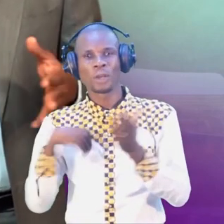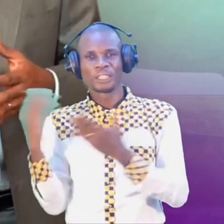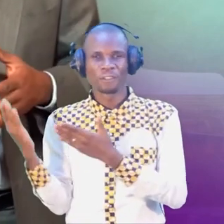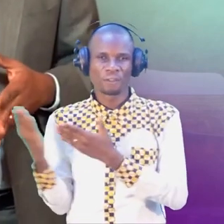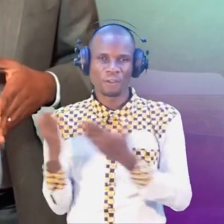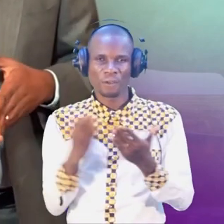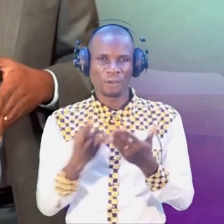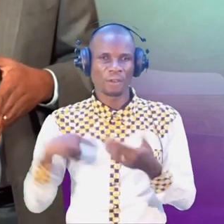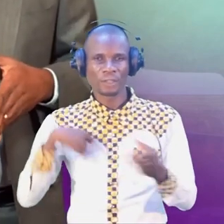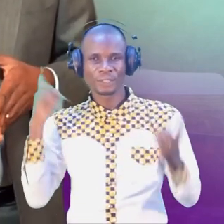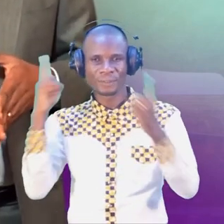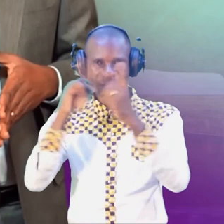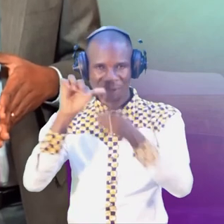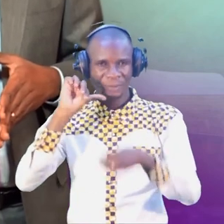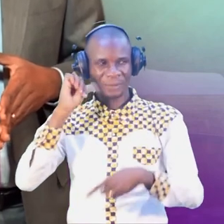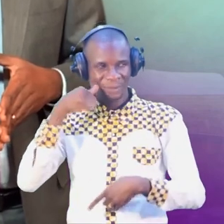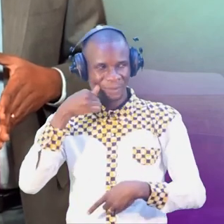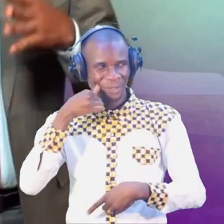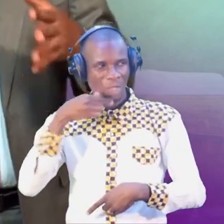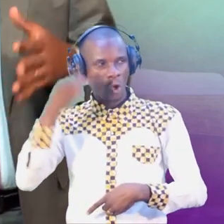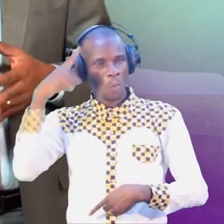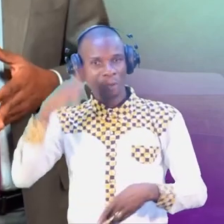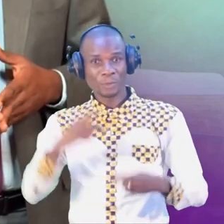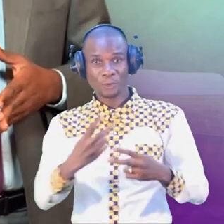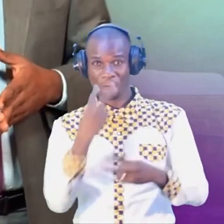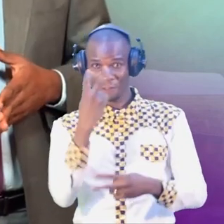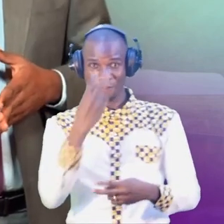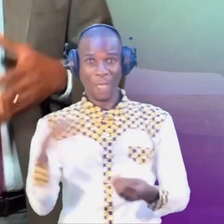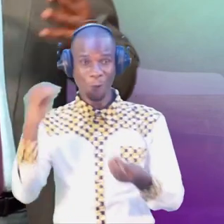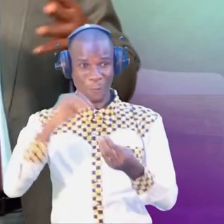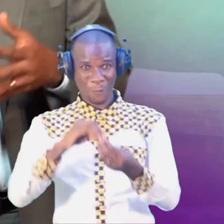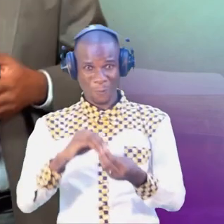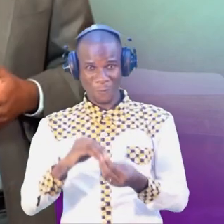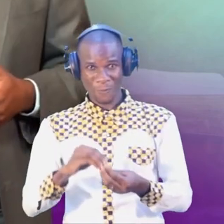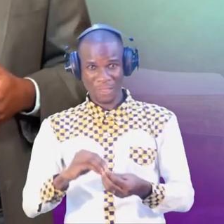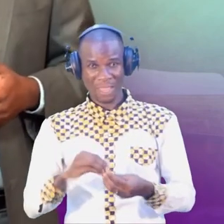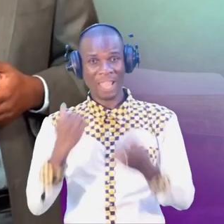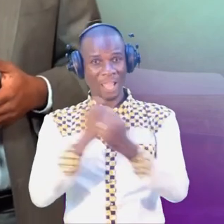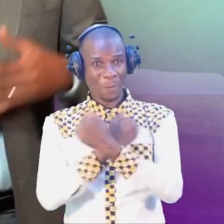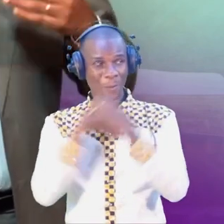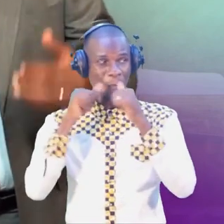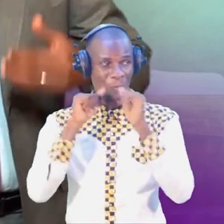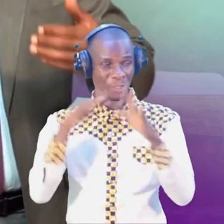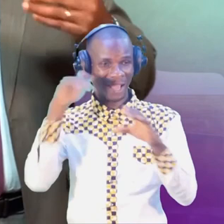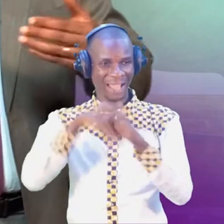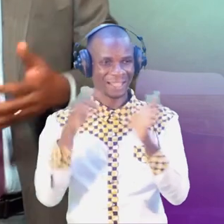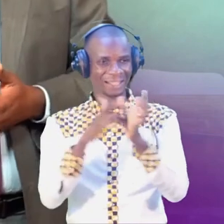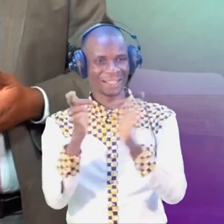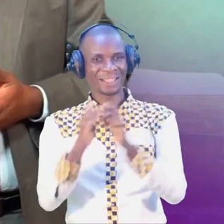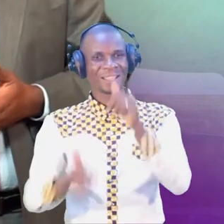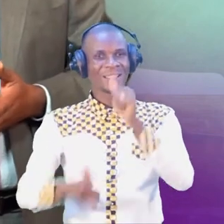ya leo, semu neno la Mungu. Na waalika tena tukutane kesho ili